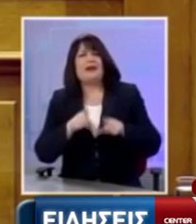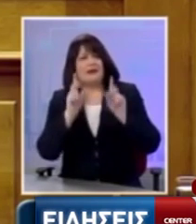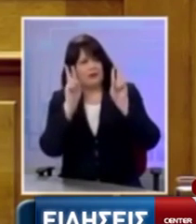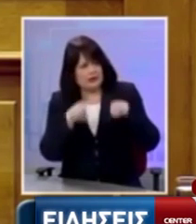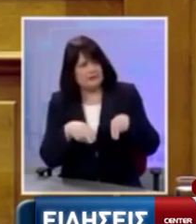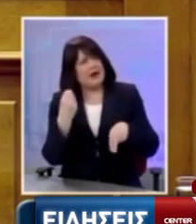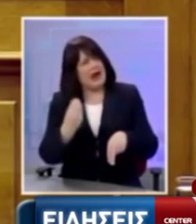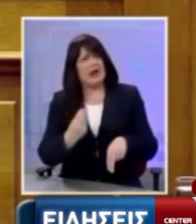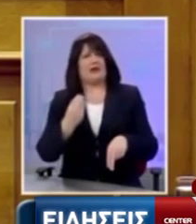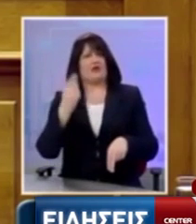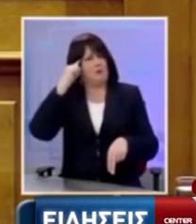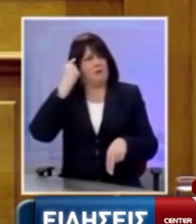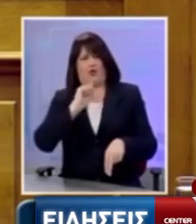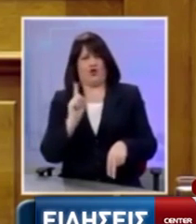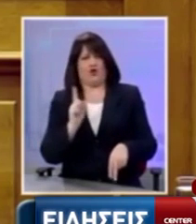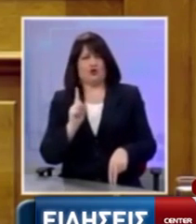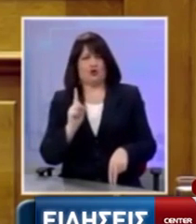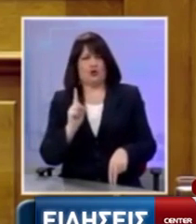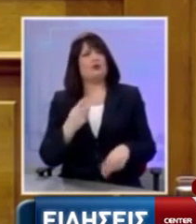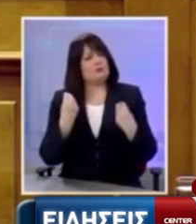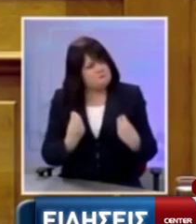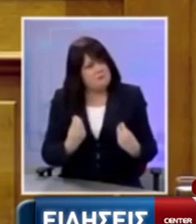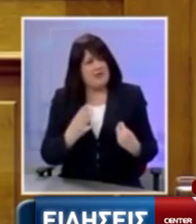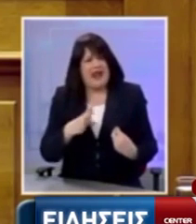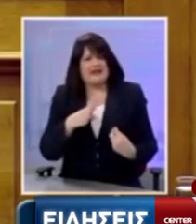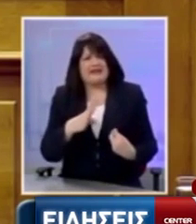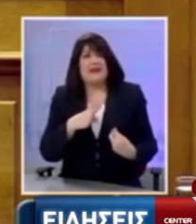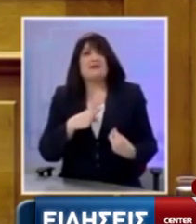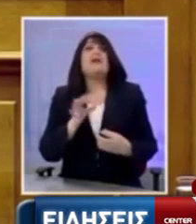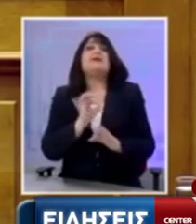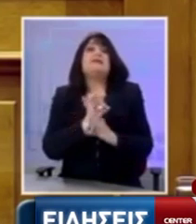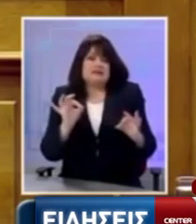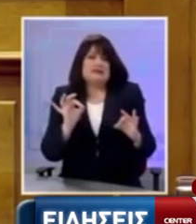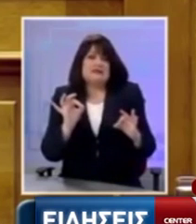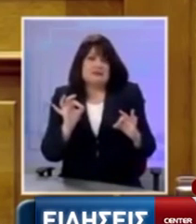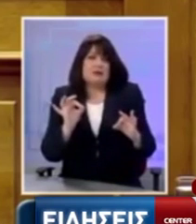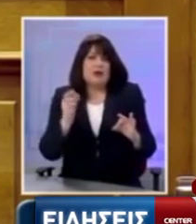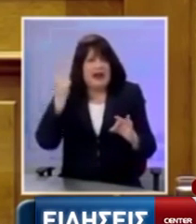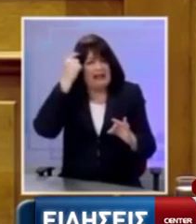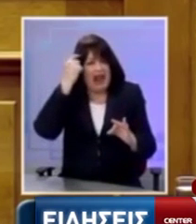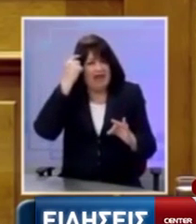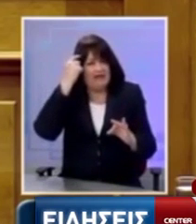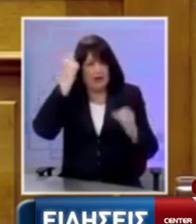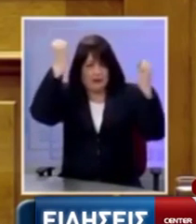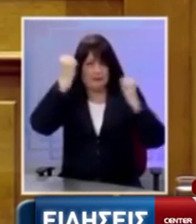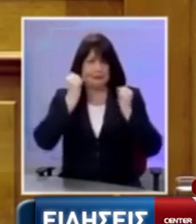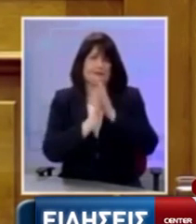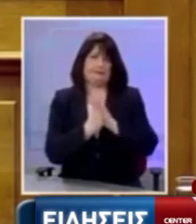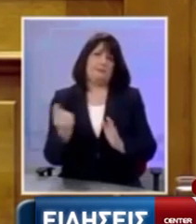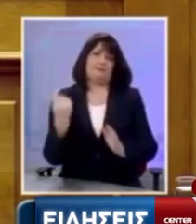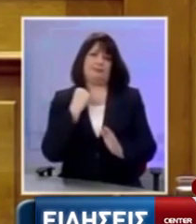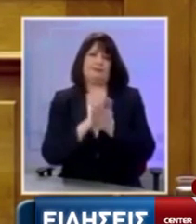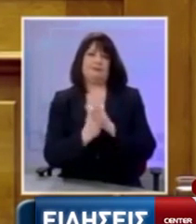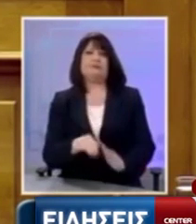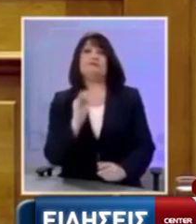λαό, έχει 4 βασικούς άξονες. Ο πρώτος άξονας είναι η σταδιακή μείωση των